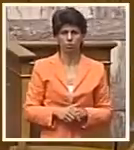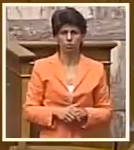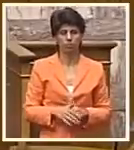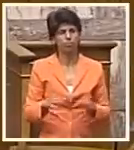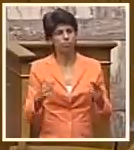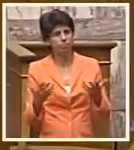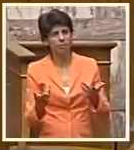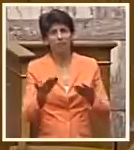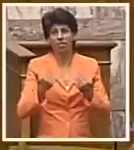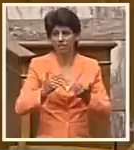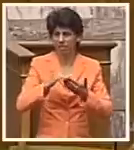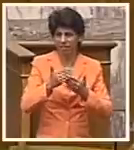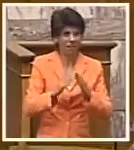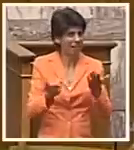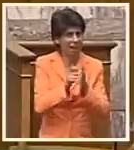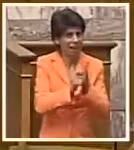αχαρτογράφητη, πρωτοφανής.